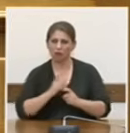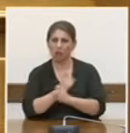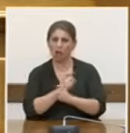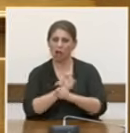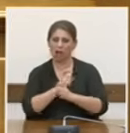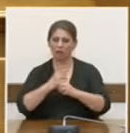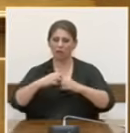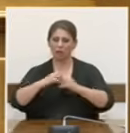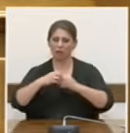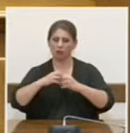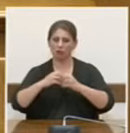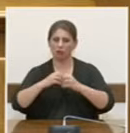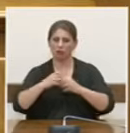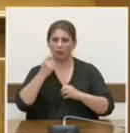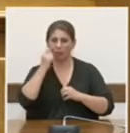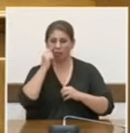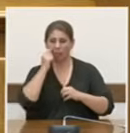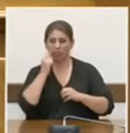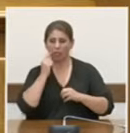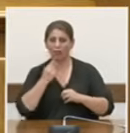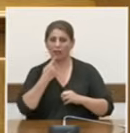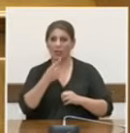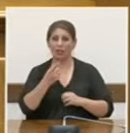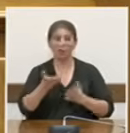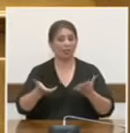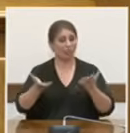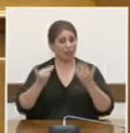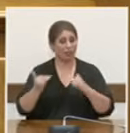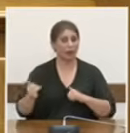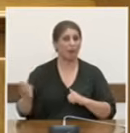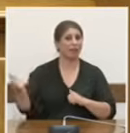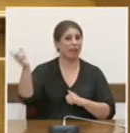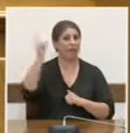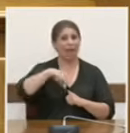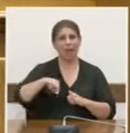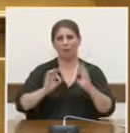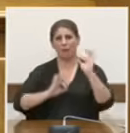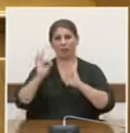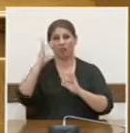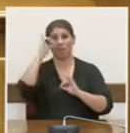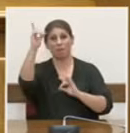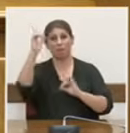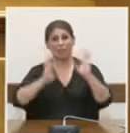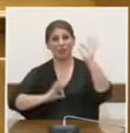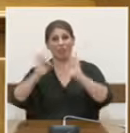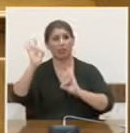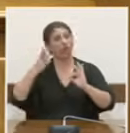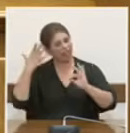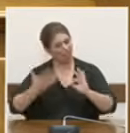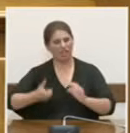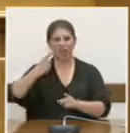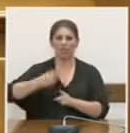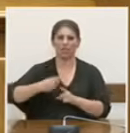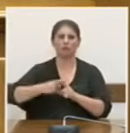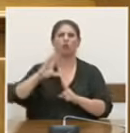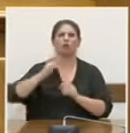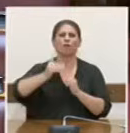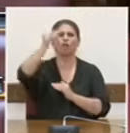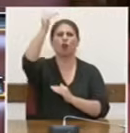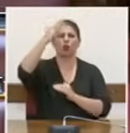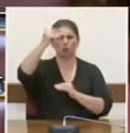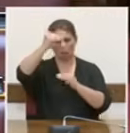του έλεγε ότι δεν υπάρχει άλλη Μακεδονία, υπάρχει μόνο μία Μακεδονία και είναι ελληνική, ούτε βόρεια, ούτε